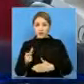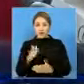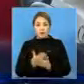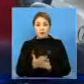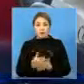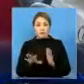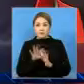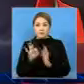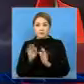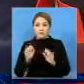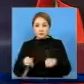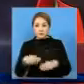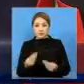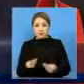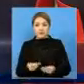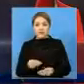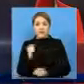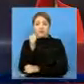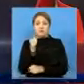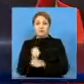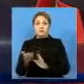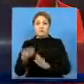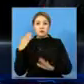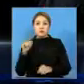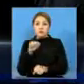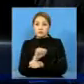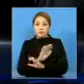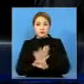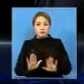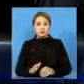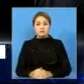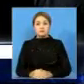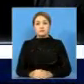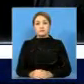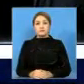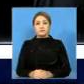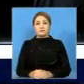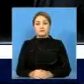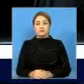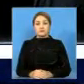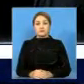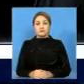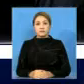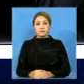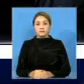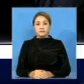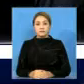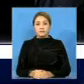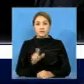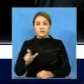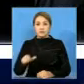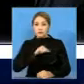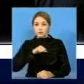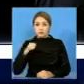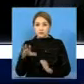бетінше таңдауға мүмкіндік беру. Қызмет түрі де бұрынғыдай шектеулі емес. Бұл неге үшін істелінген? Адам өзі